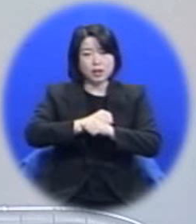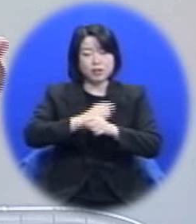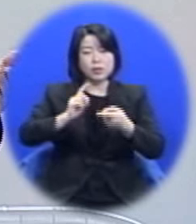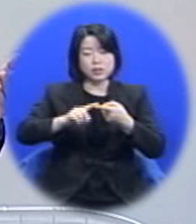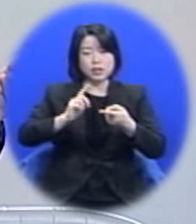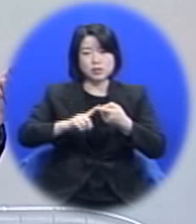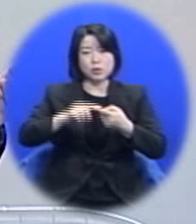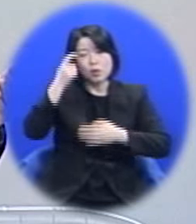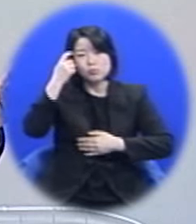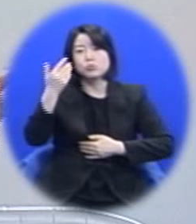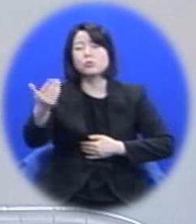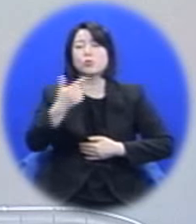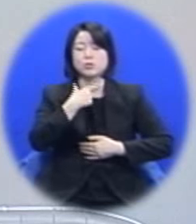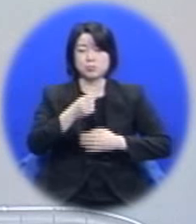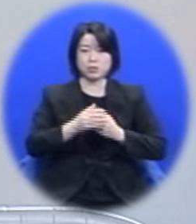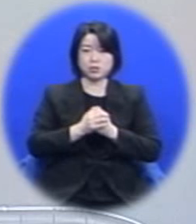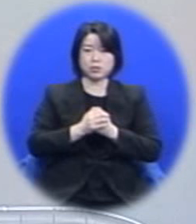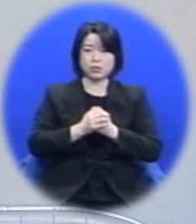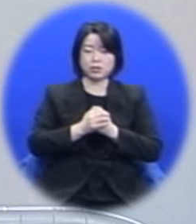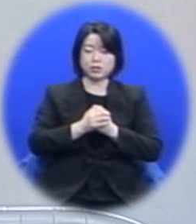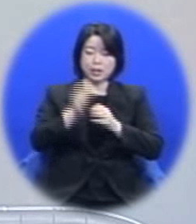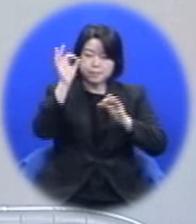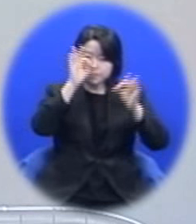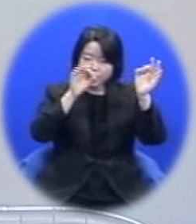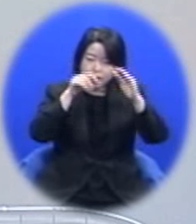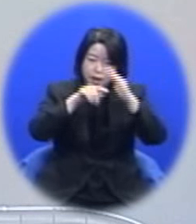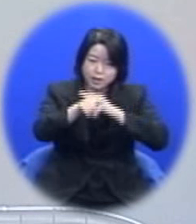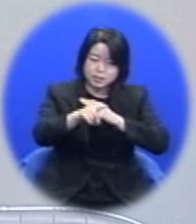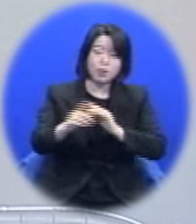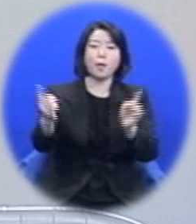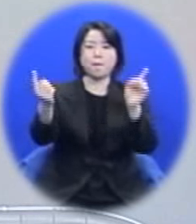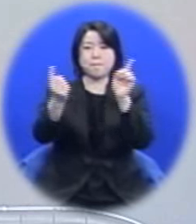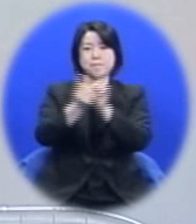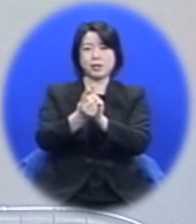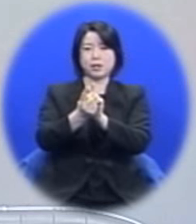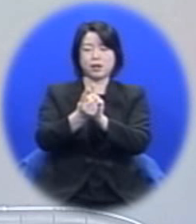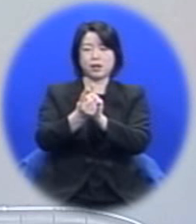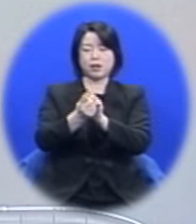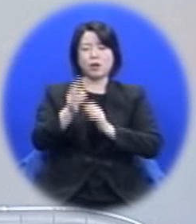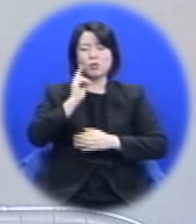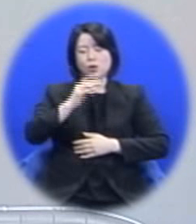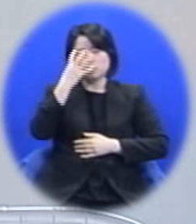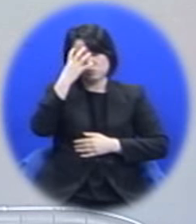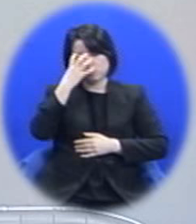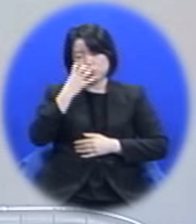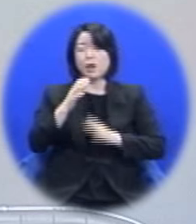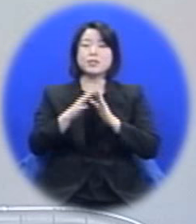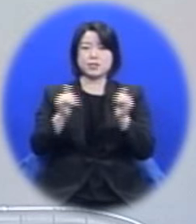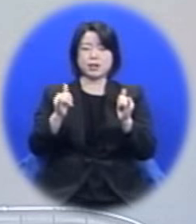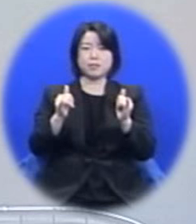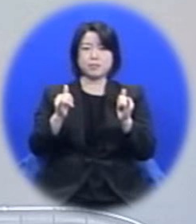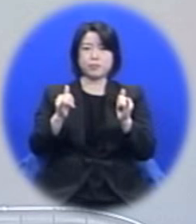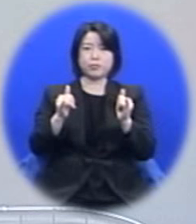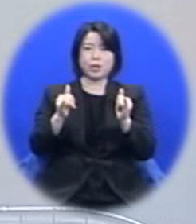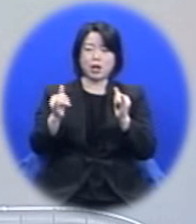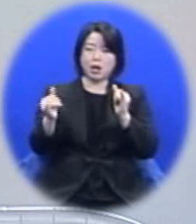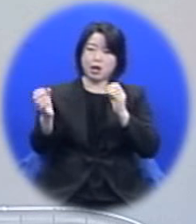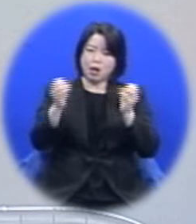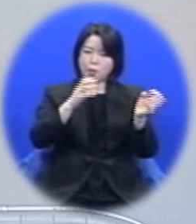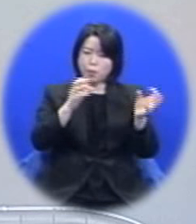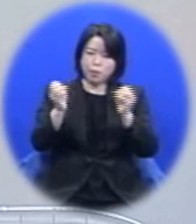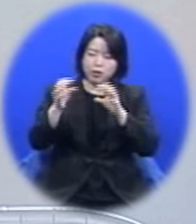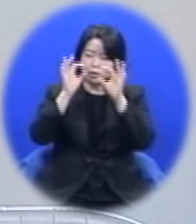그런데 찾아가서 그 엥겔 장군을 만났는데 너무 초라한 사람. 이야기를 나누다